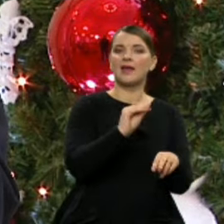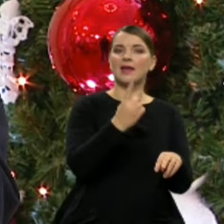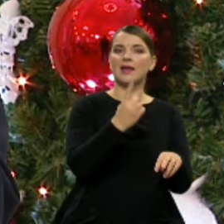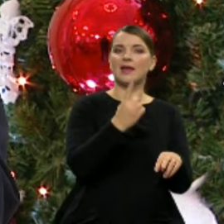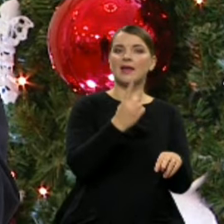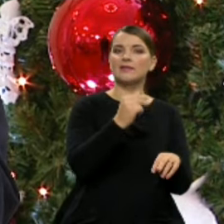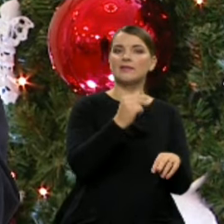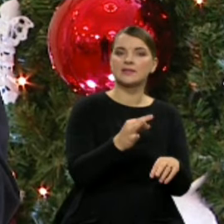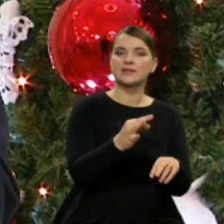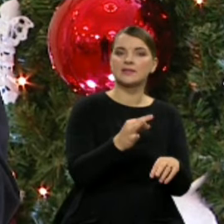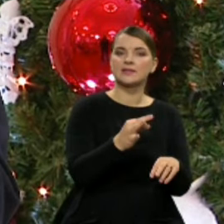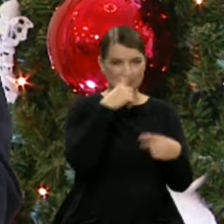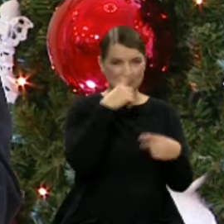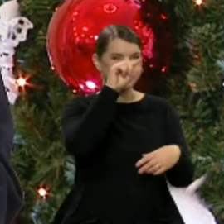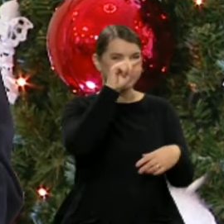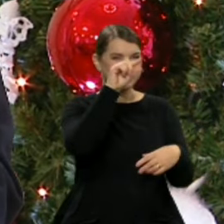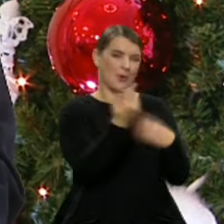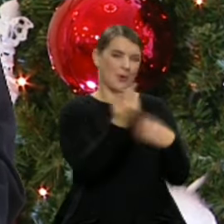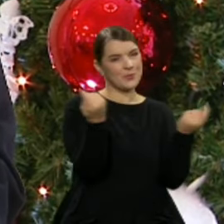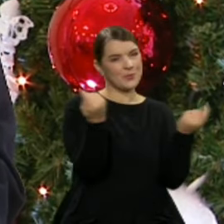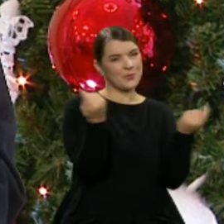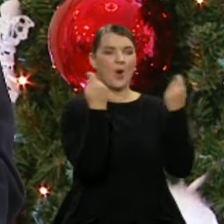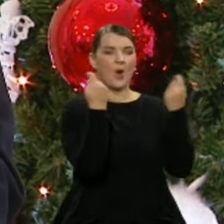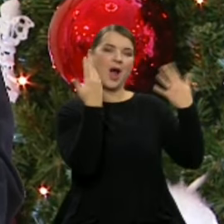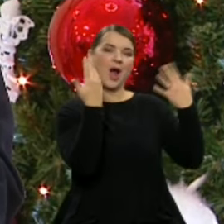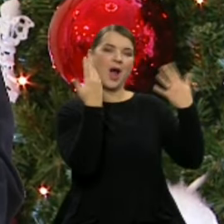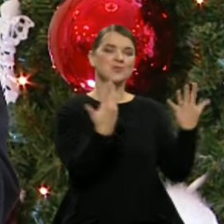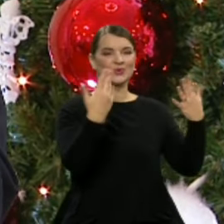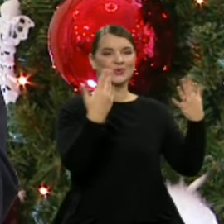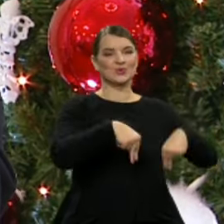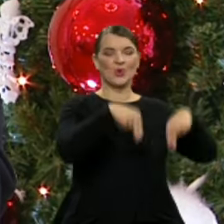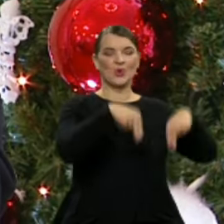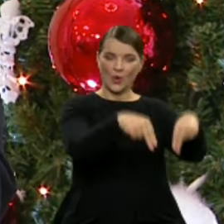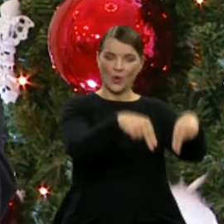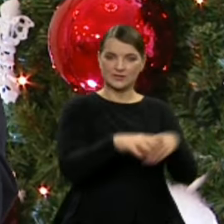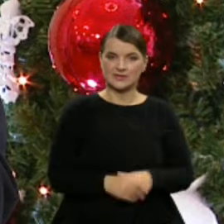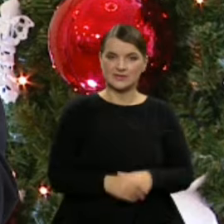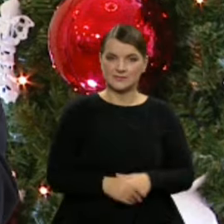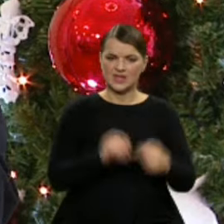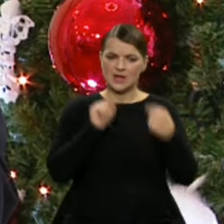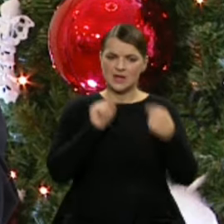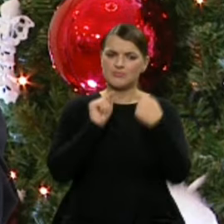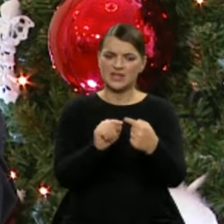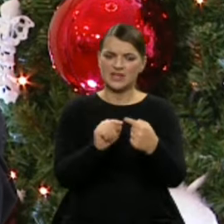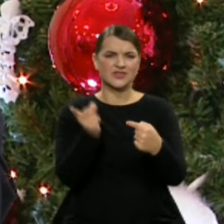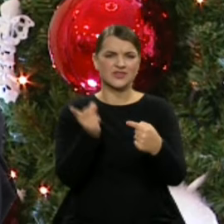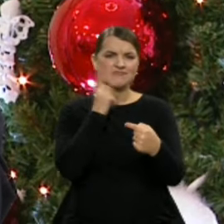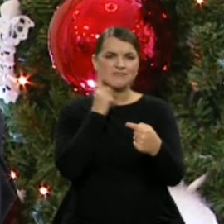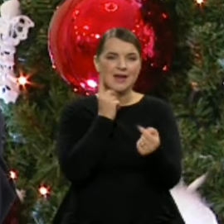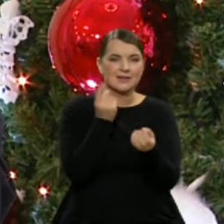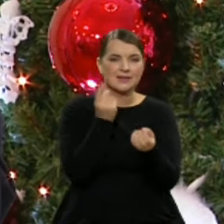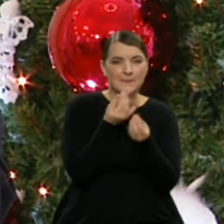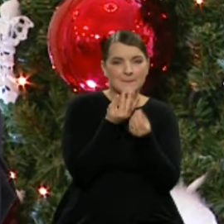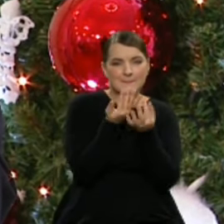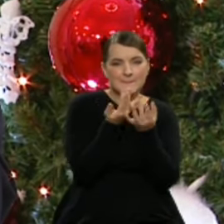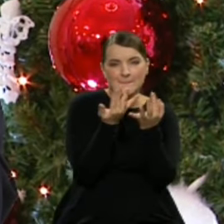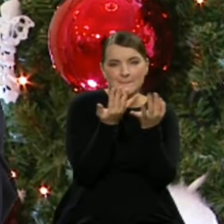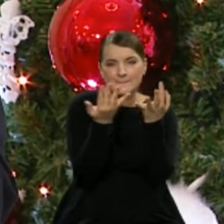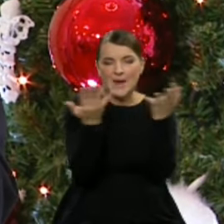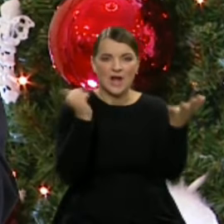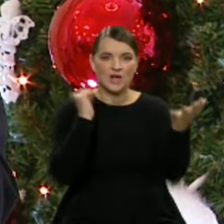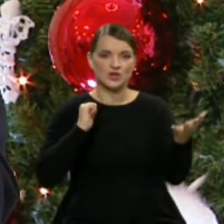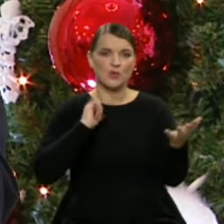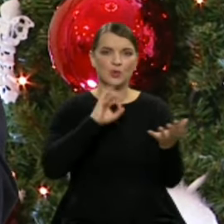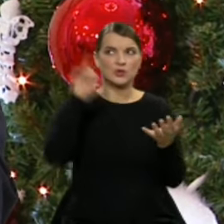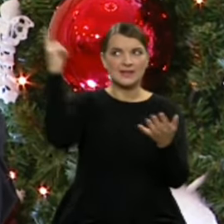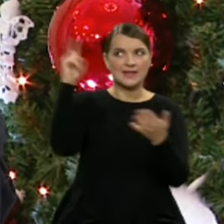sode. Žmonių giminės priešas melu sugundė žmogų nepasitikėti Dievu ir